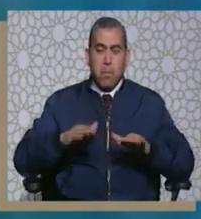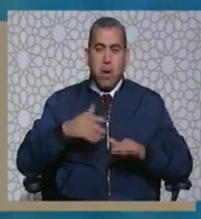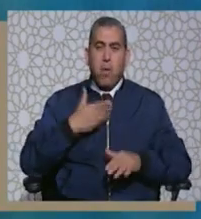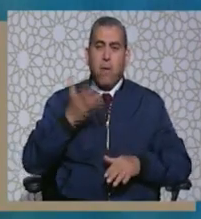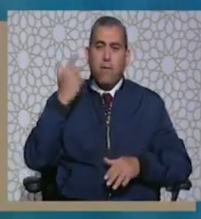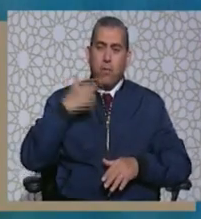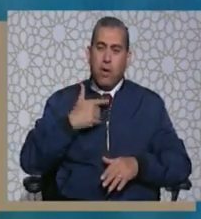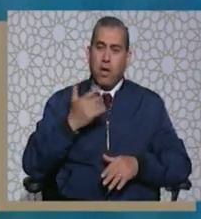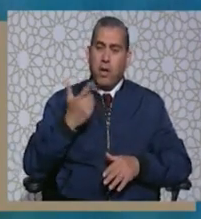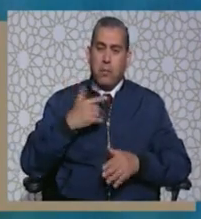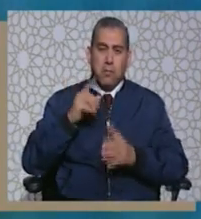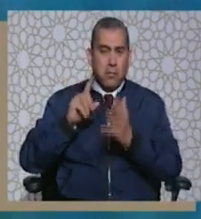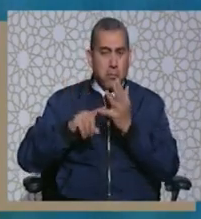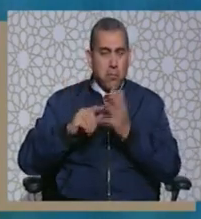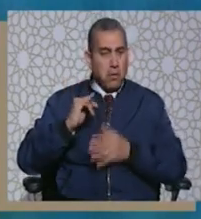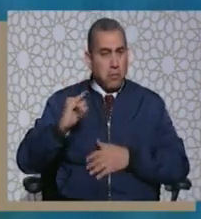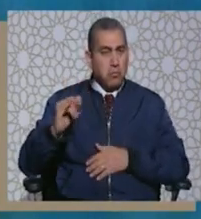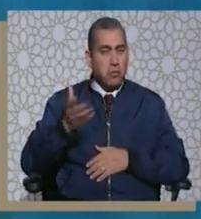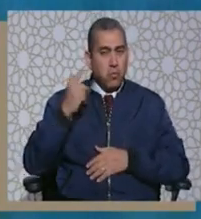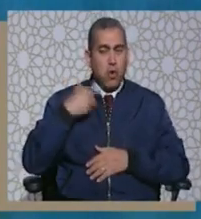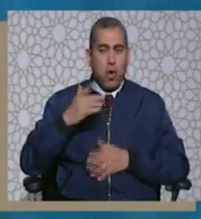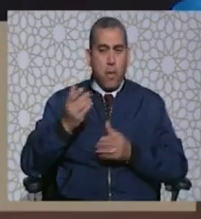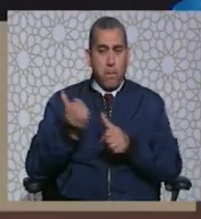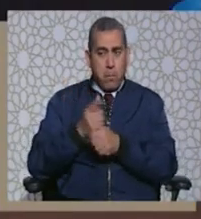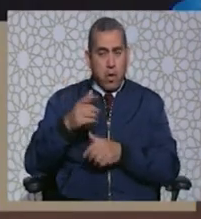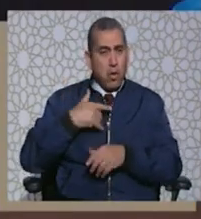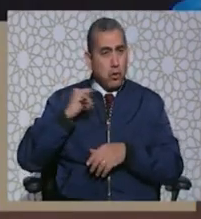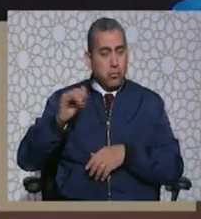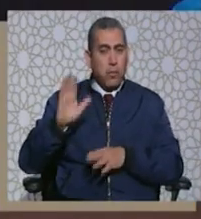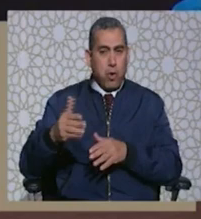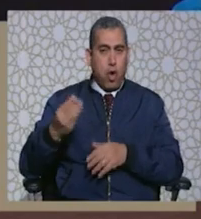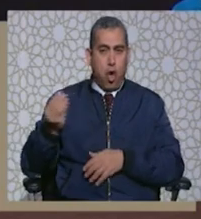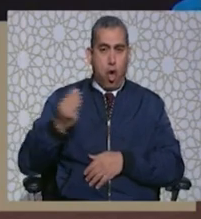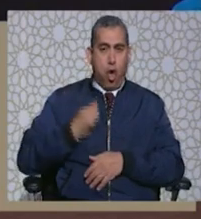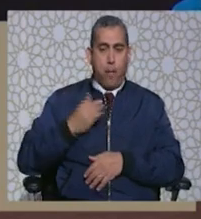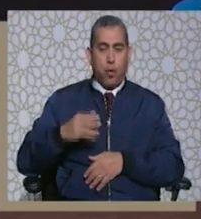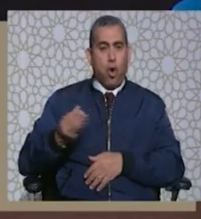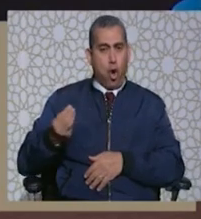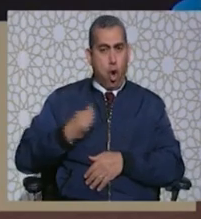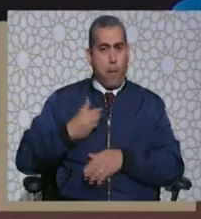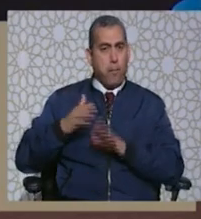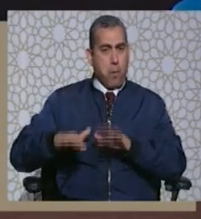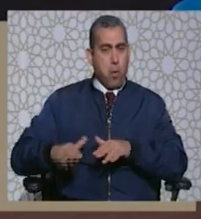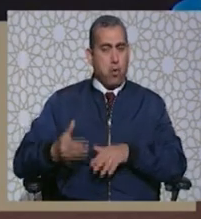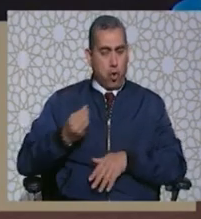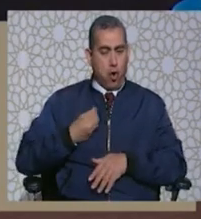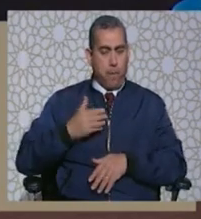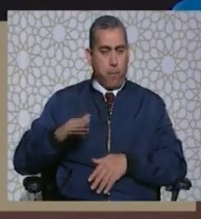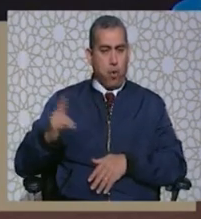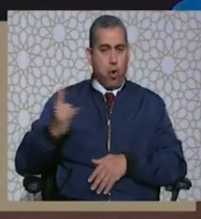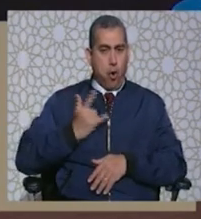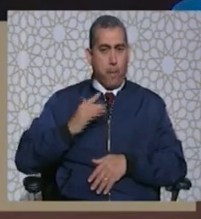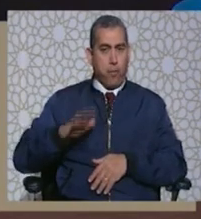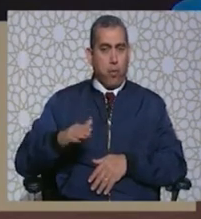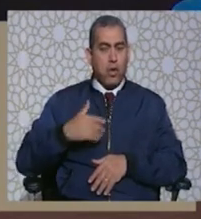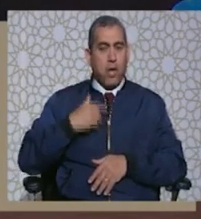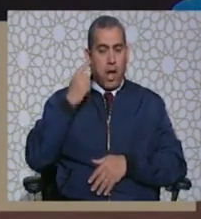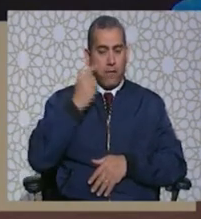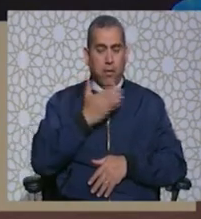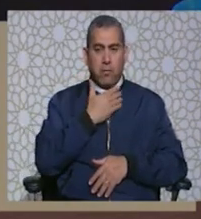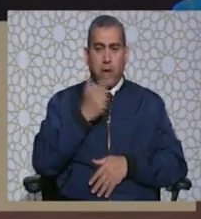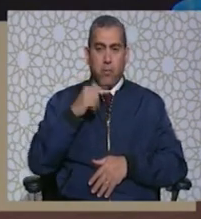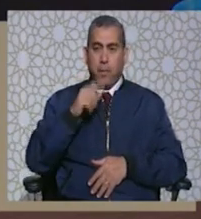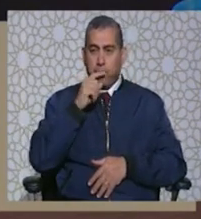حق امراتي هتحبني ما هي اصل هي بتحبني وهي ضامنه ان